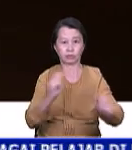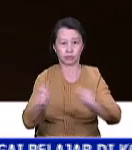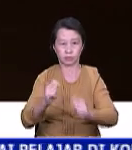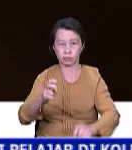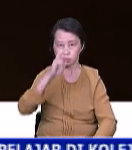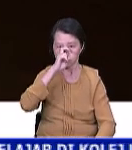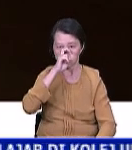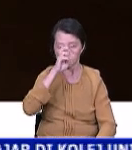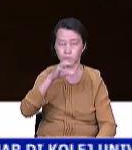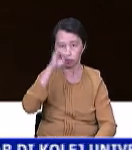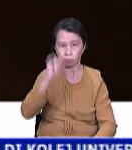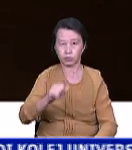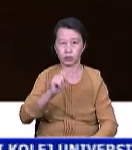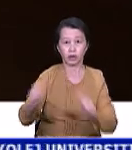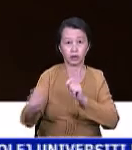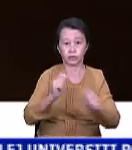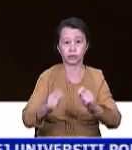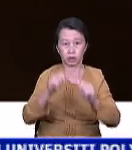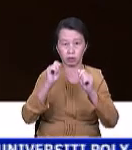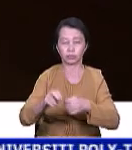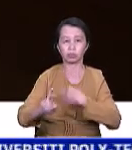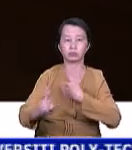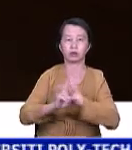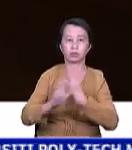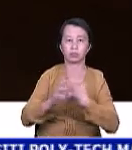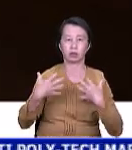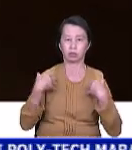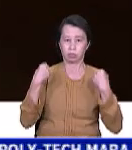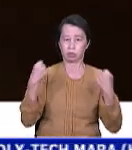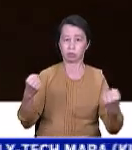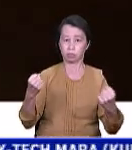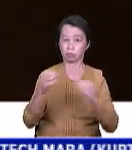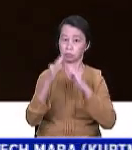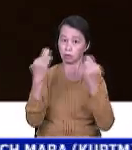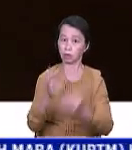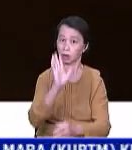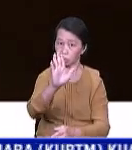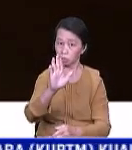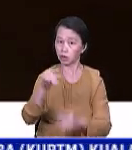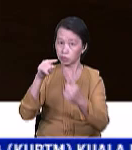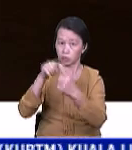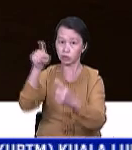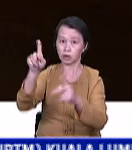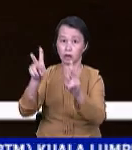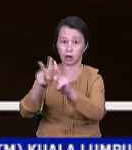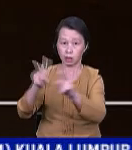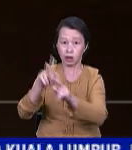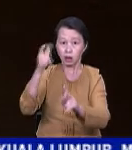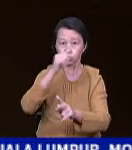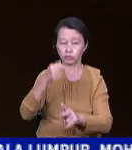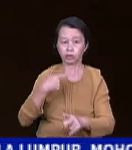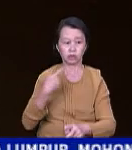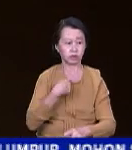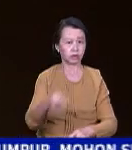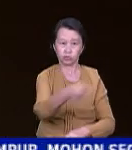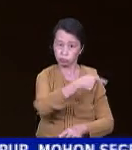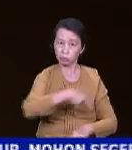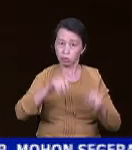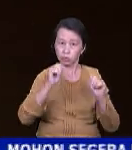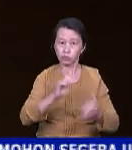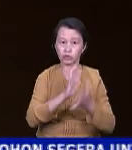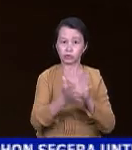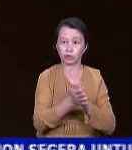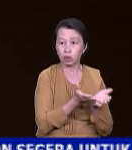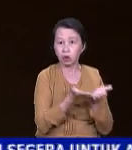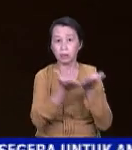tegas dan sekaligus tindakan ini boleh merisikokan kesihatan keluarga anda di kampung kerana kita semua berpotensi untuk